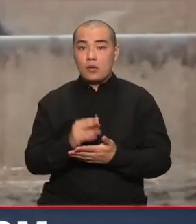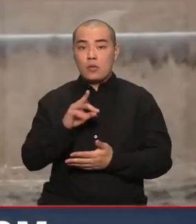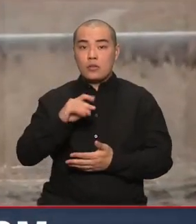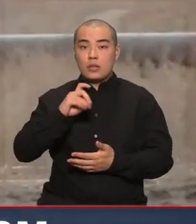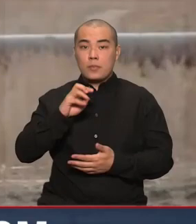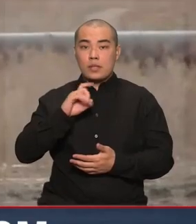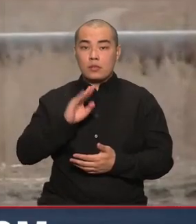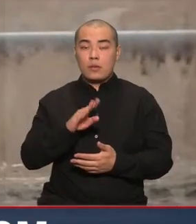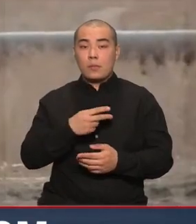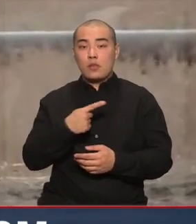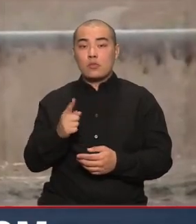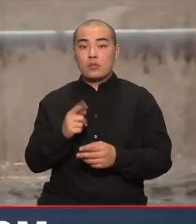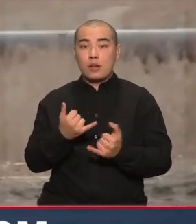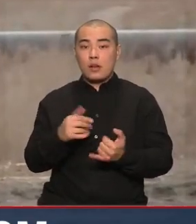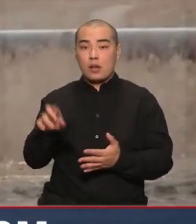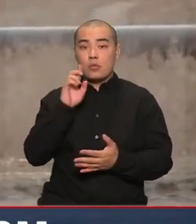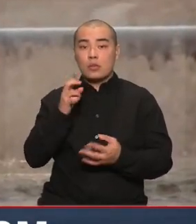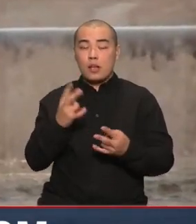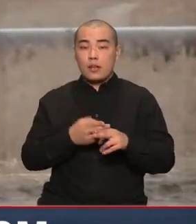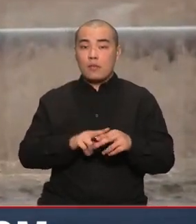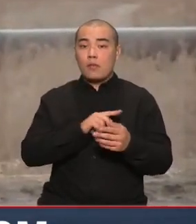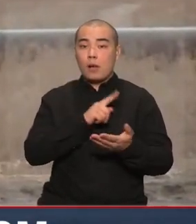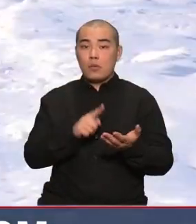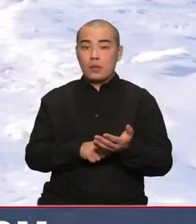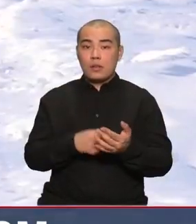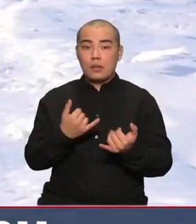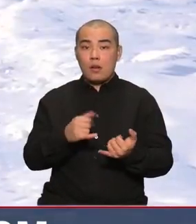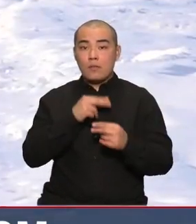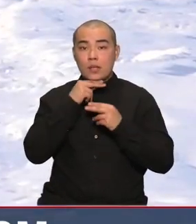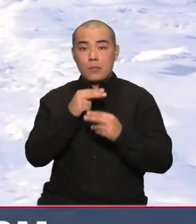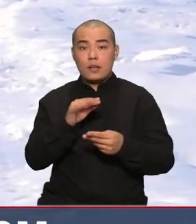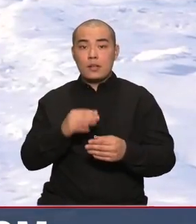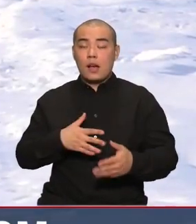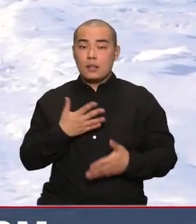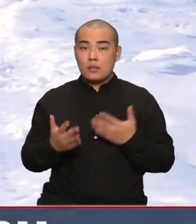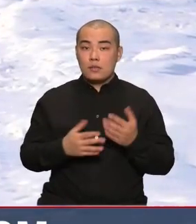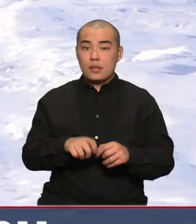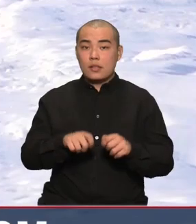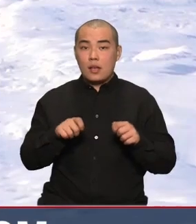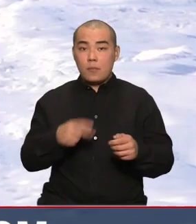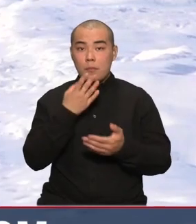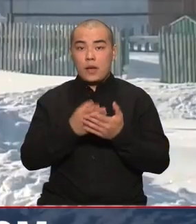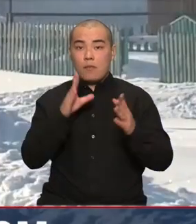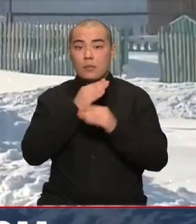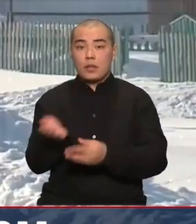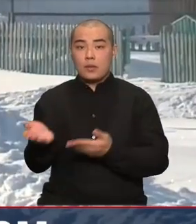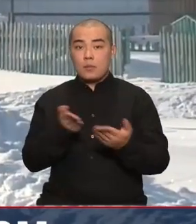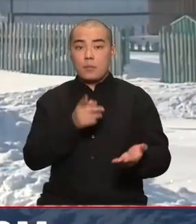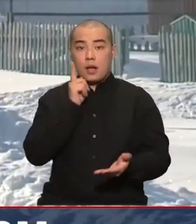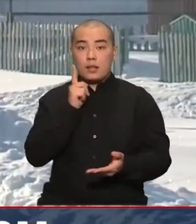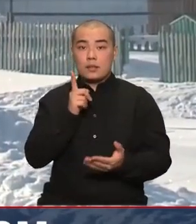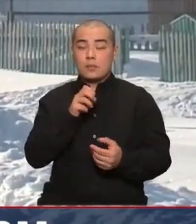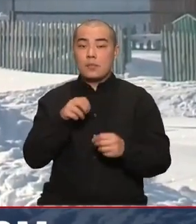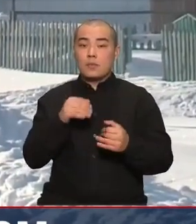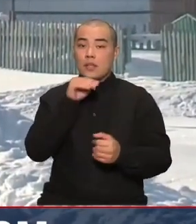Бектенов подчеркивает, что местные власти должны в этом вопросе проявлять расторопность и активнее создавать условия для привлечения молодых